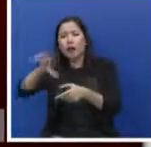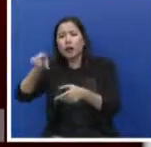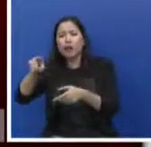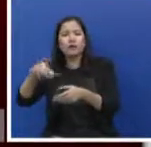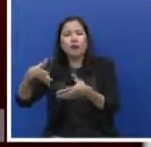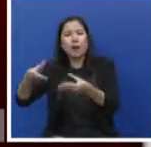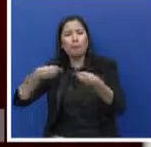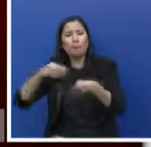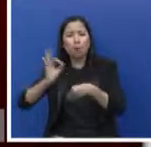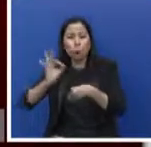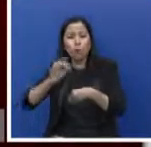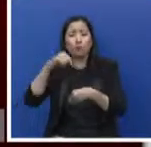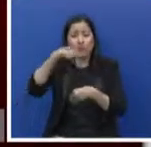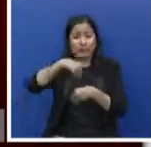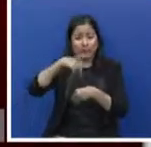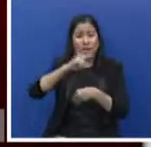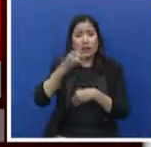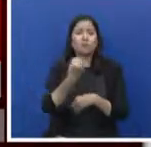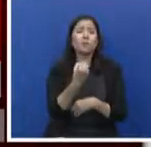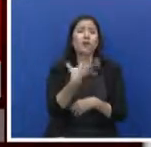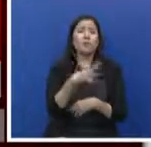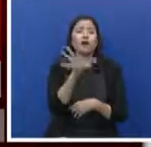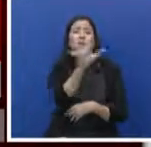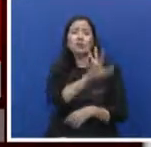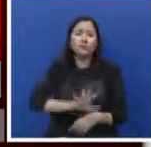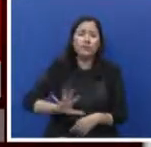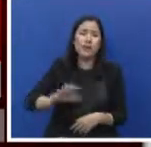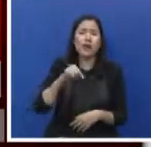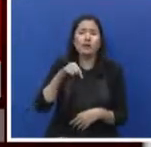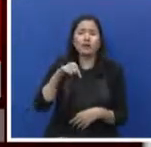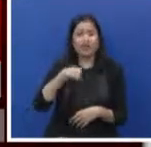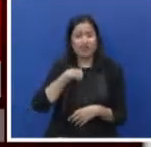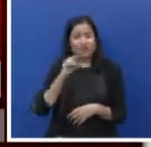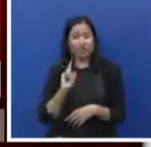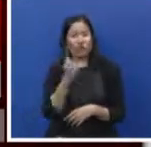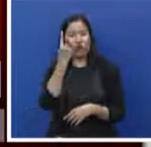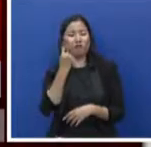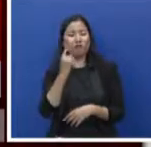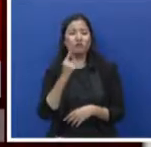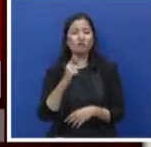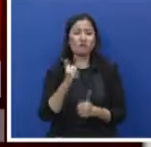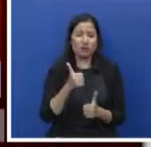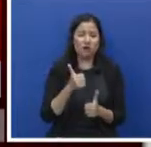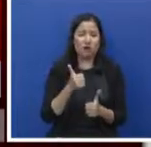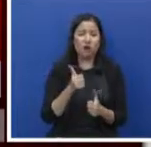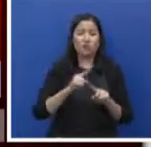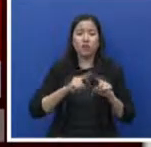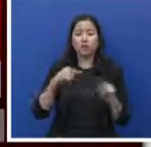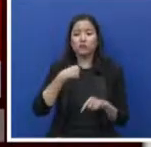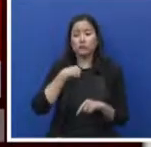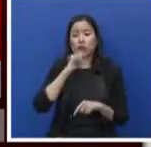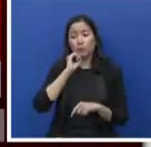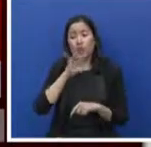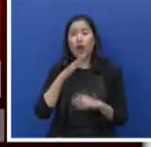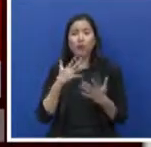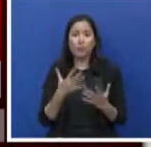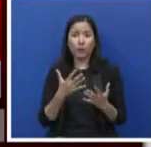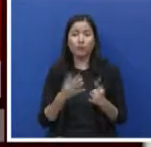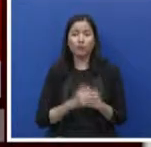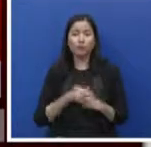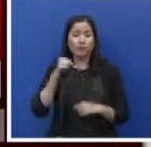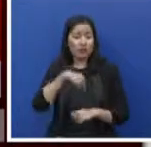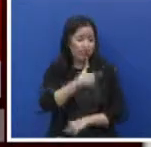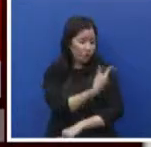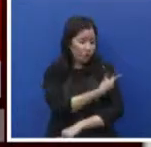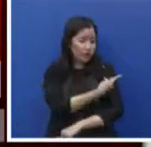even dibandingkan negara ASEAN dan beberapa negara maju sudah alhamdulillah bisa mulai. Cuma yang saya ingin sampaikan, vaksin ini kan